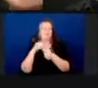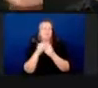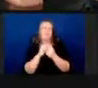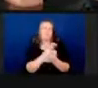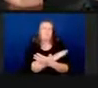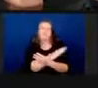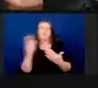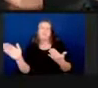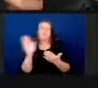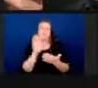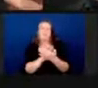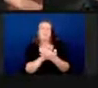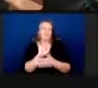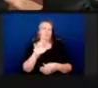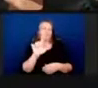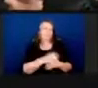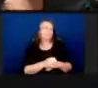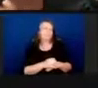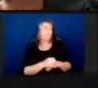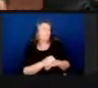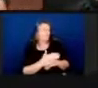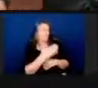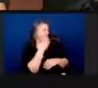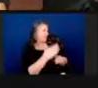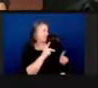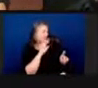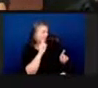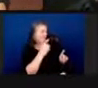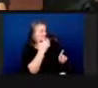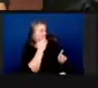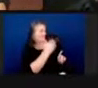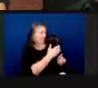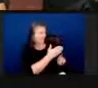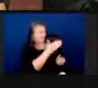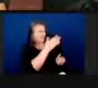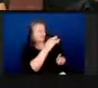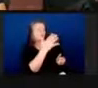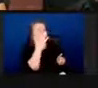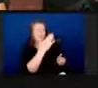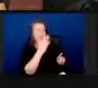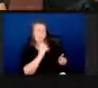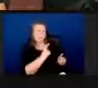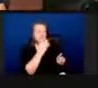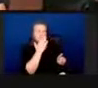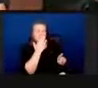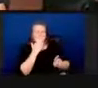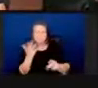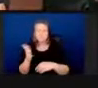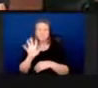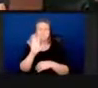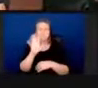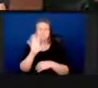na maelezo zaidi. Asante sana wanabodi wote.